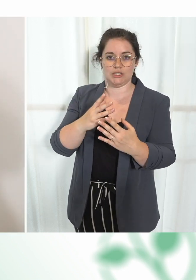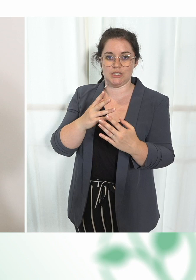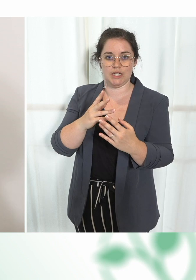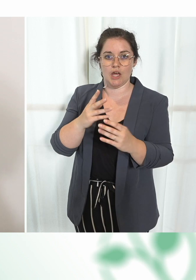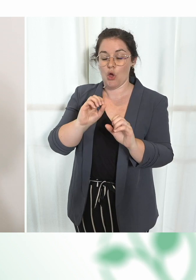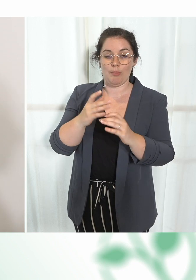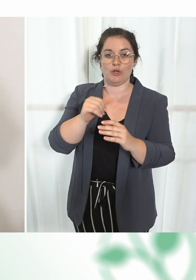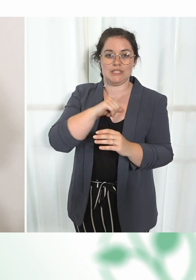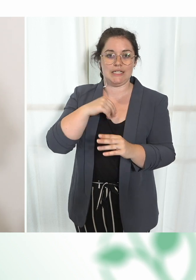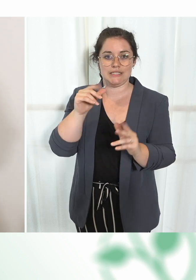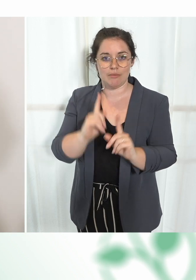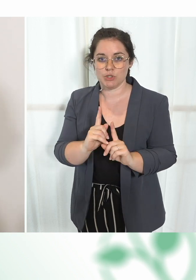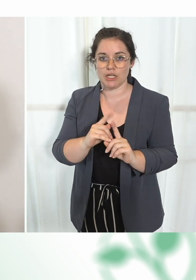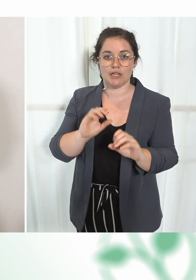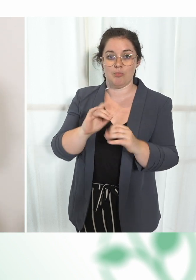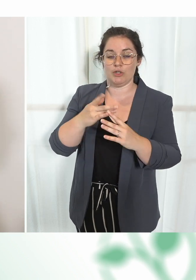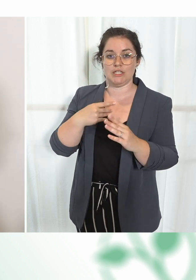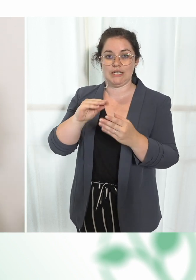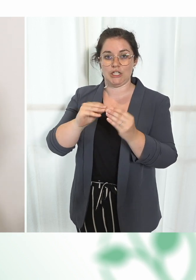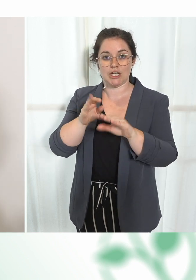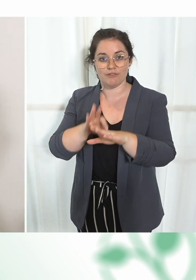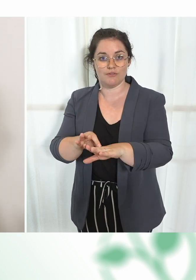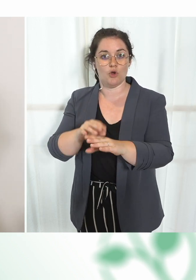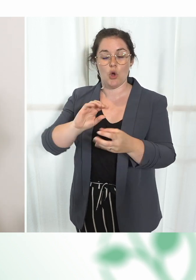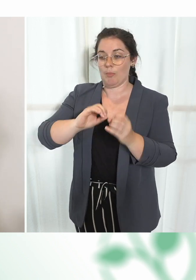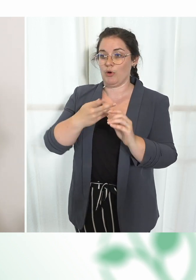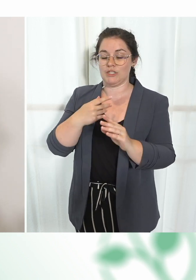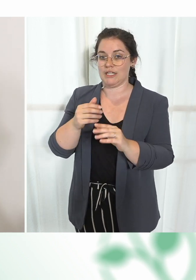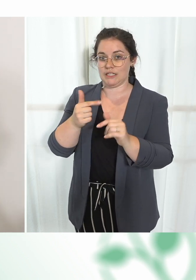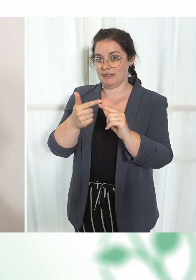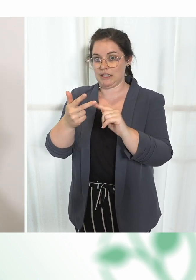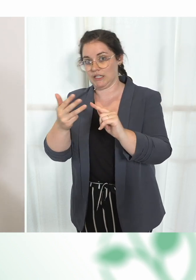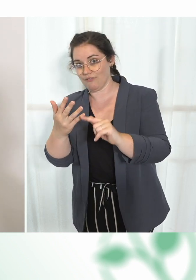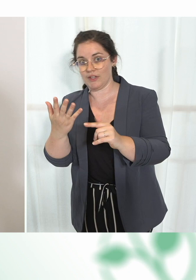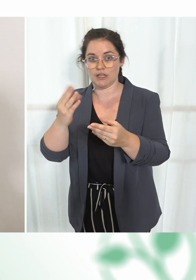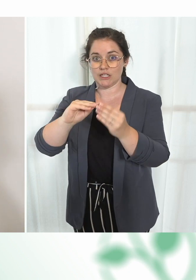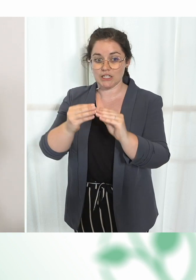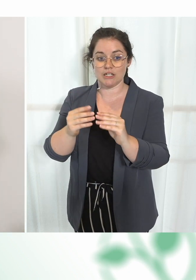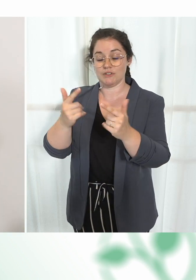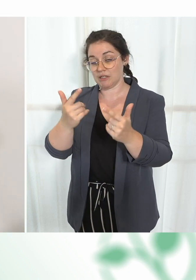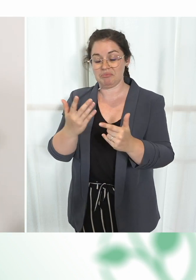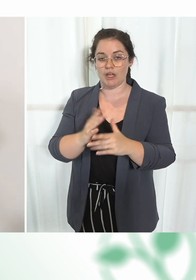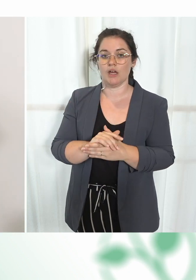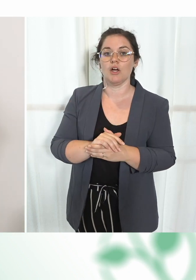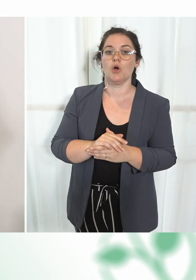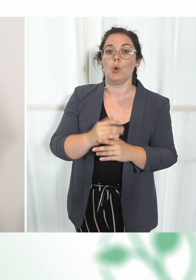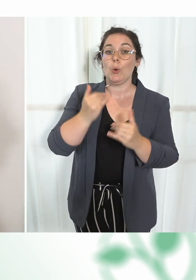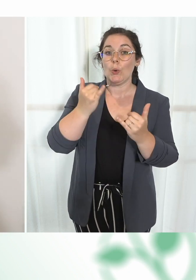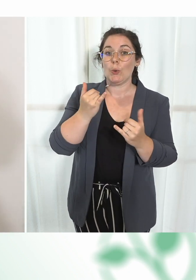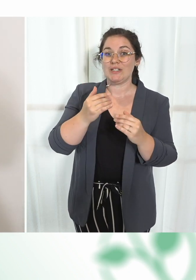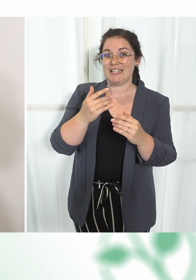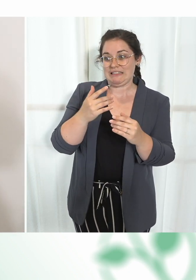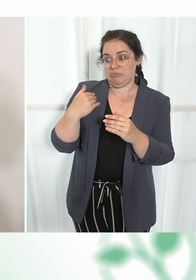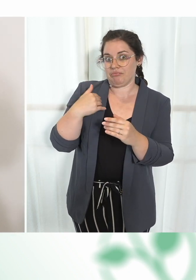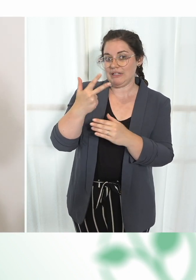plötzlich selbstständig, plötzlich Geschäftsführung, plötzlich eine zweite Filiale, eine dritte, eine vierte, eine fünfte, eine sechste und siebte. Und das jetzt binnen 3